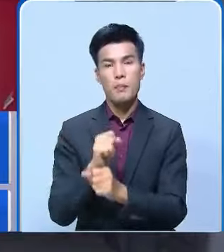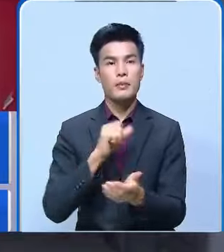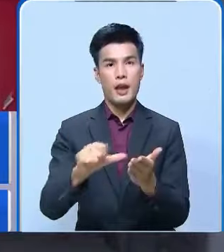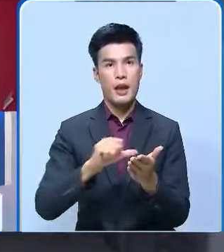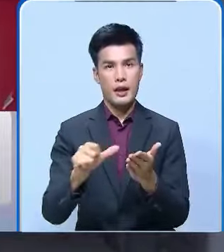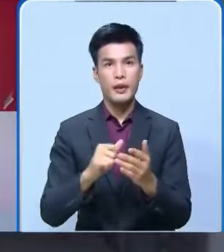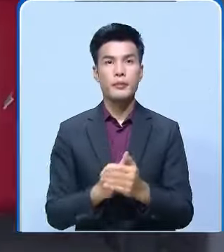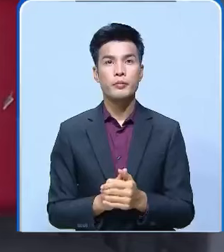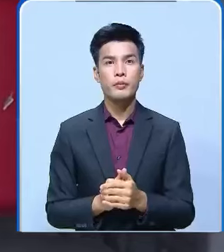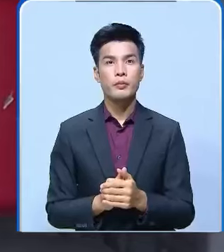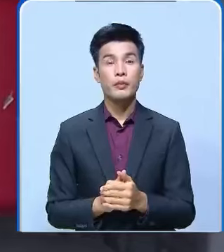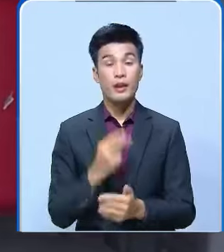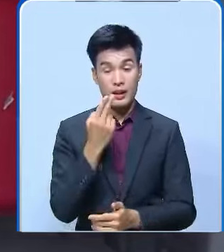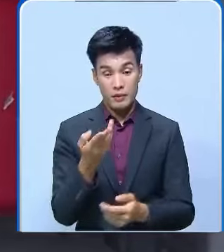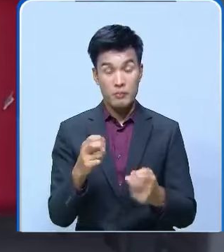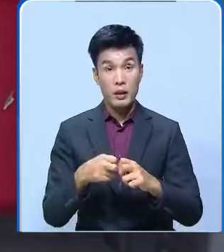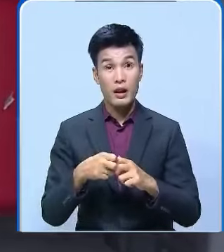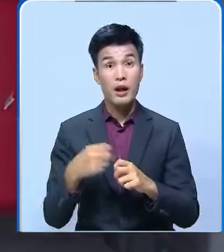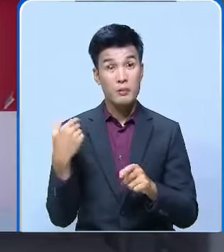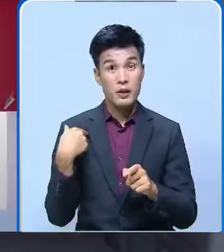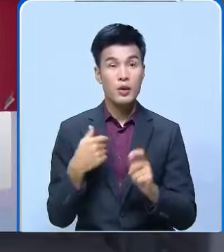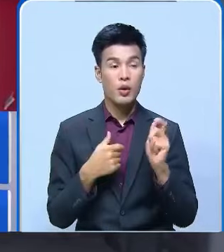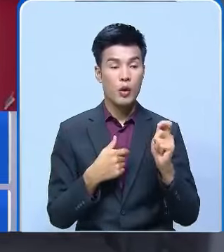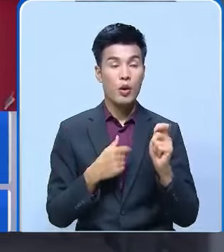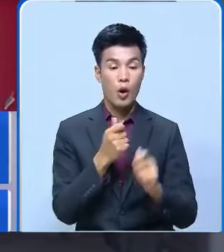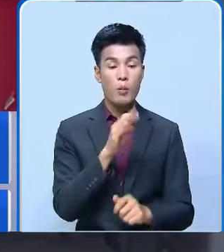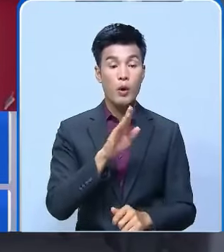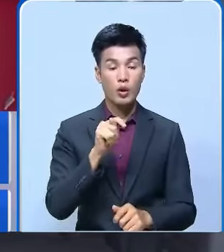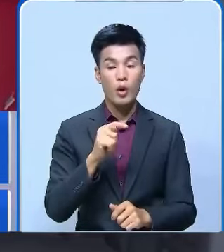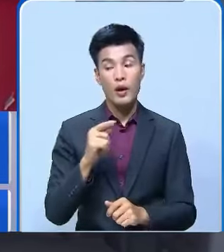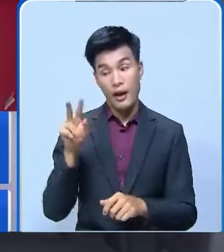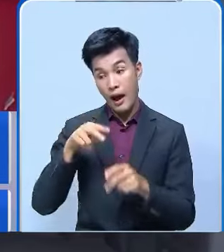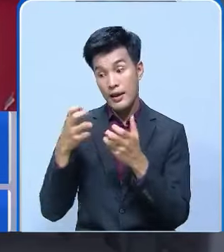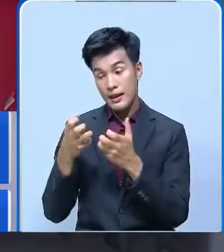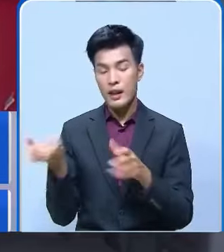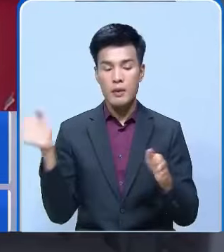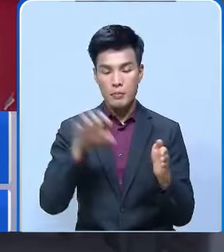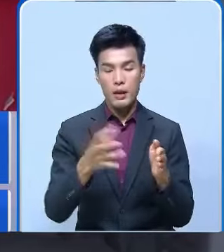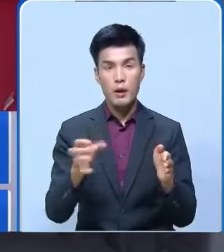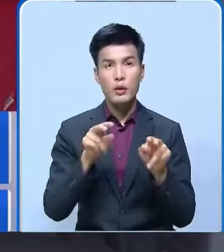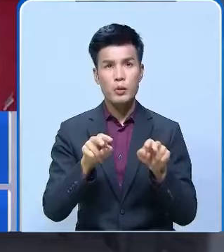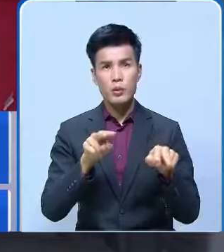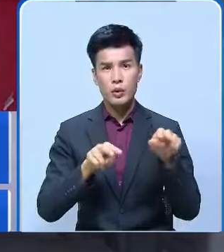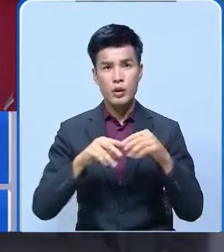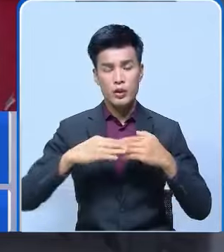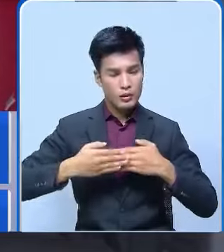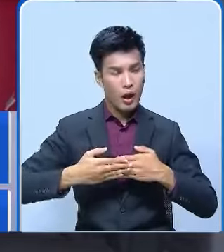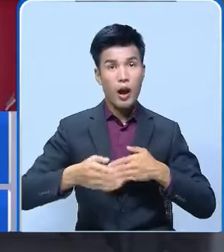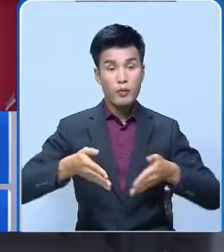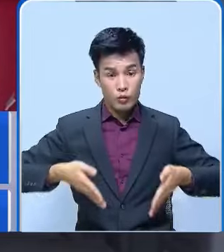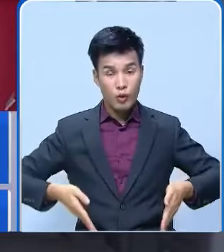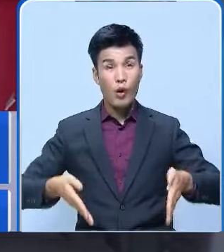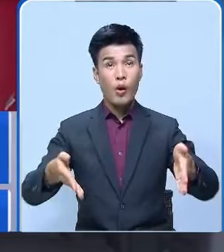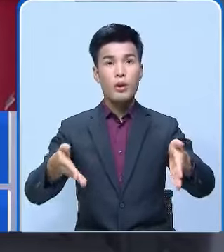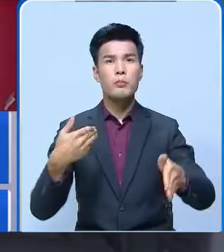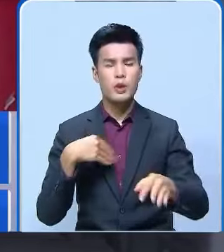ณผู้ชมครับถึงแม้ว่าจุดที่เป็นปัญหาหลักเนี่ยทางอบต.เองจะเอาหินคลุกมากบให้แล้วนะครับแต่จากการสังเกตนะครับพบว่าตลอดถนนสายเนี่ยครับยังมีหลุม